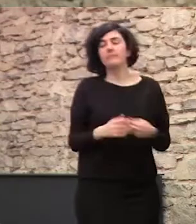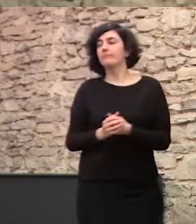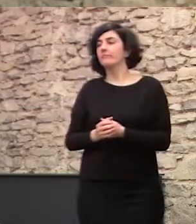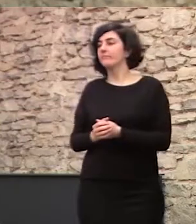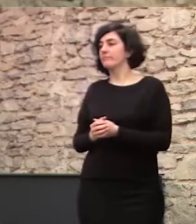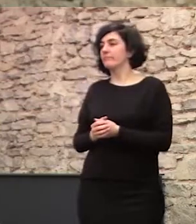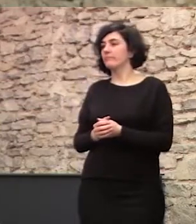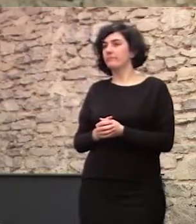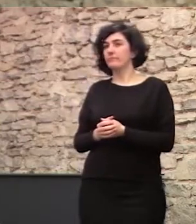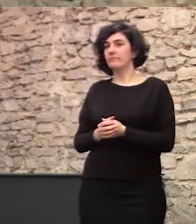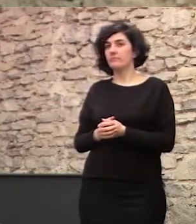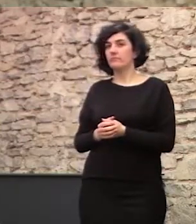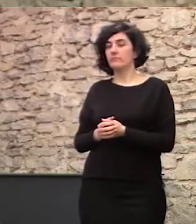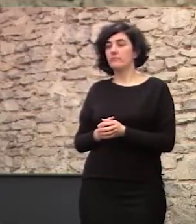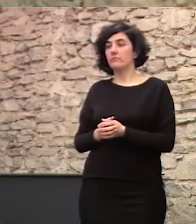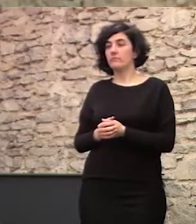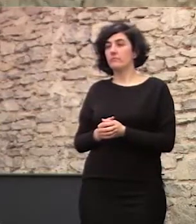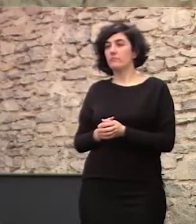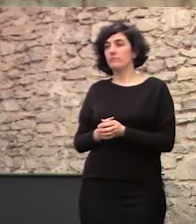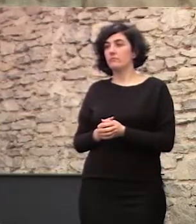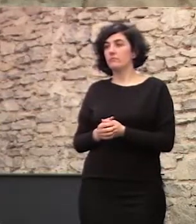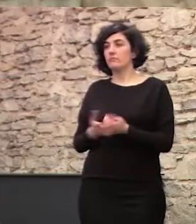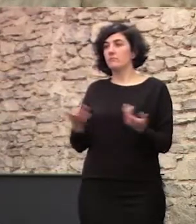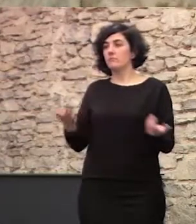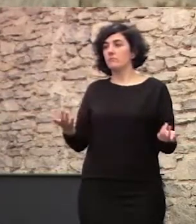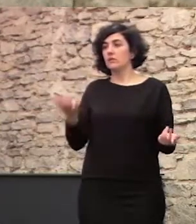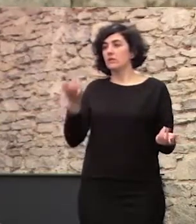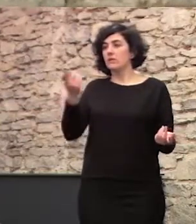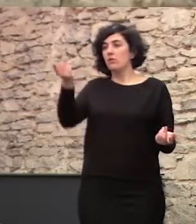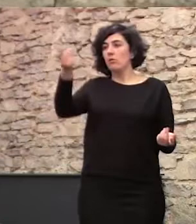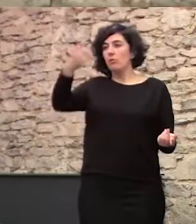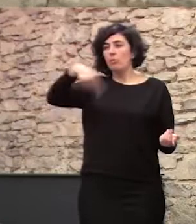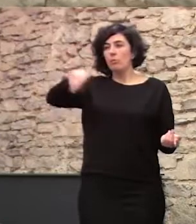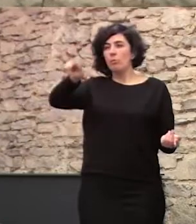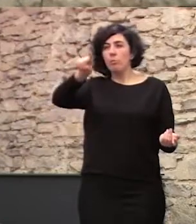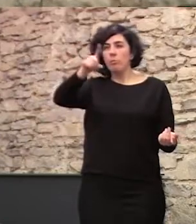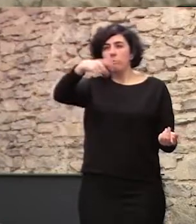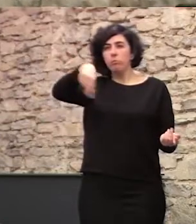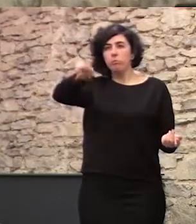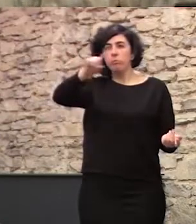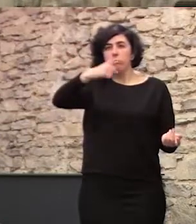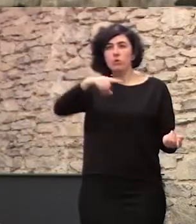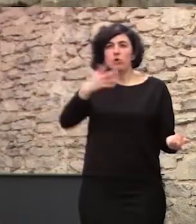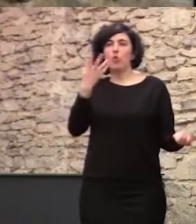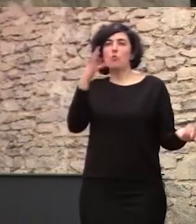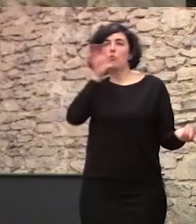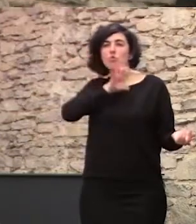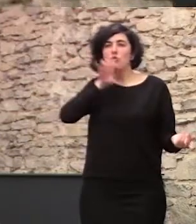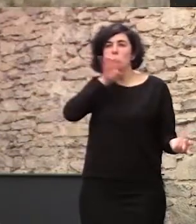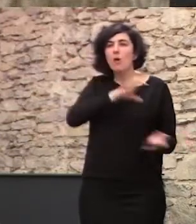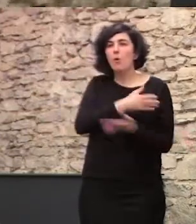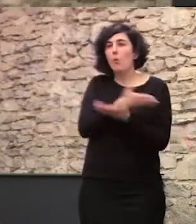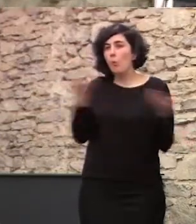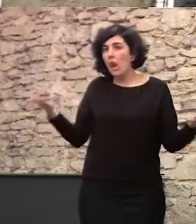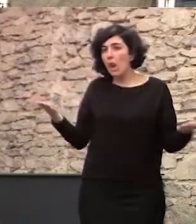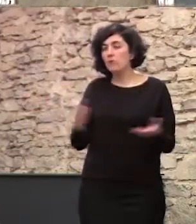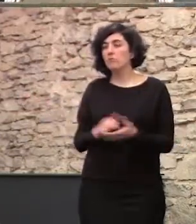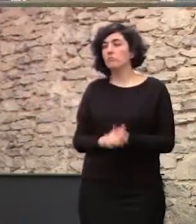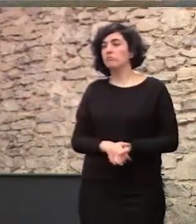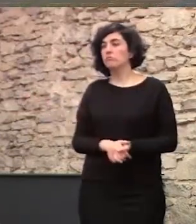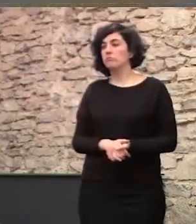Bueno, ze geratu da, zerekin biztu dizuegu kuriositatea.